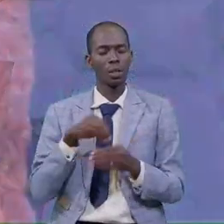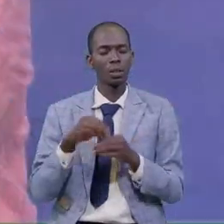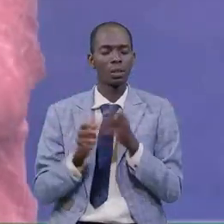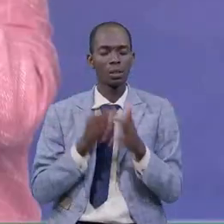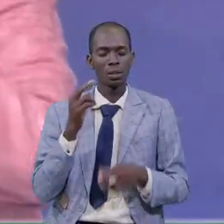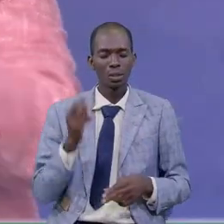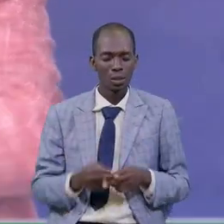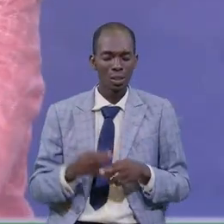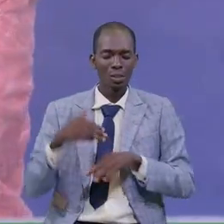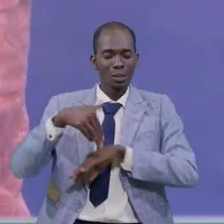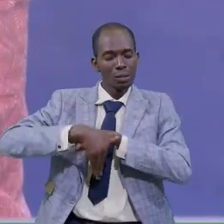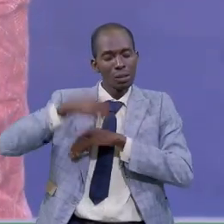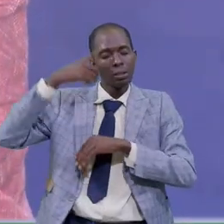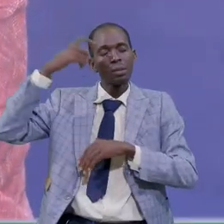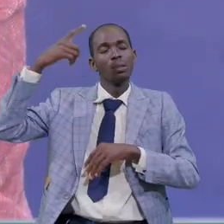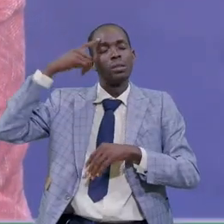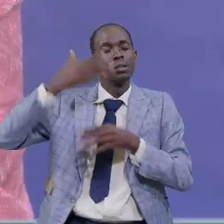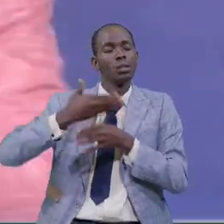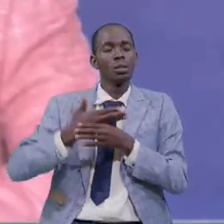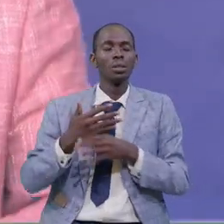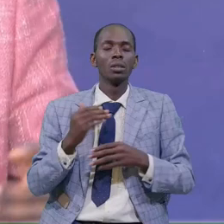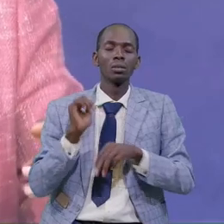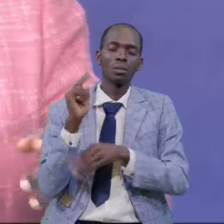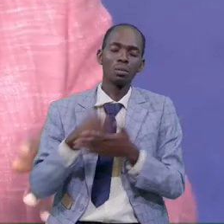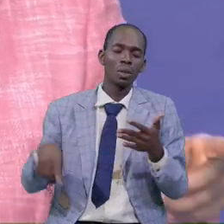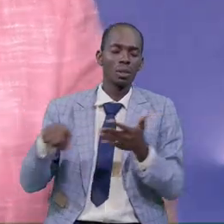les cauchemars annulés.